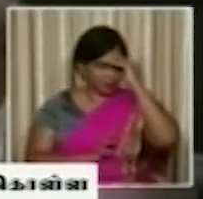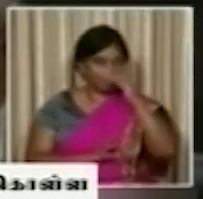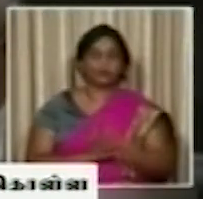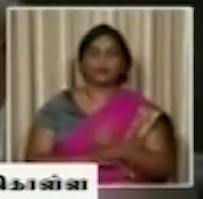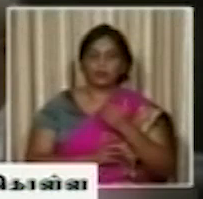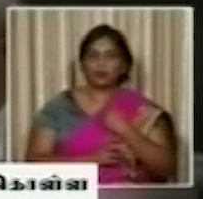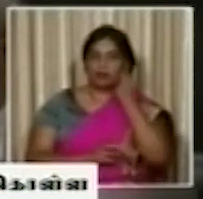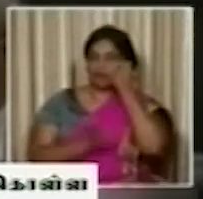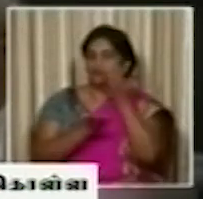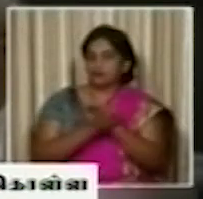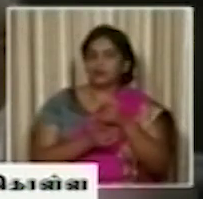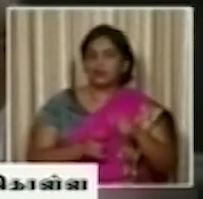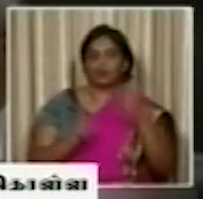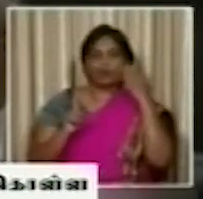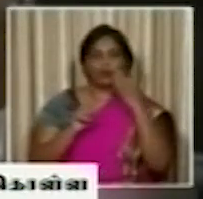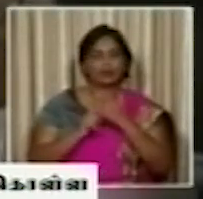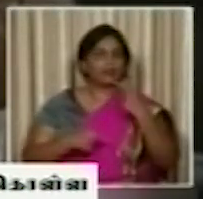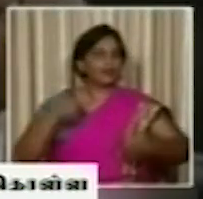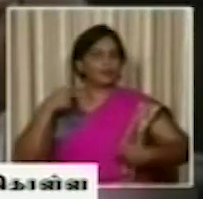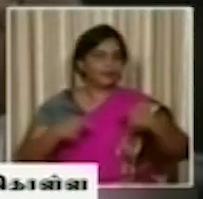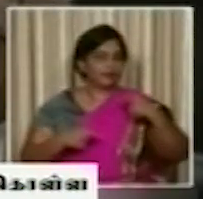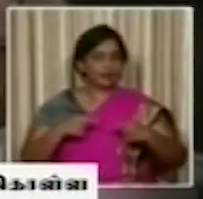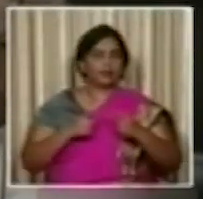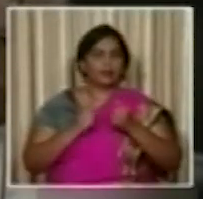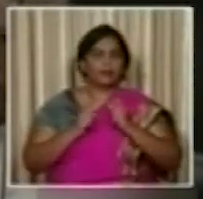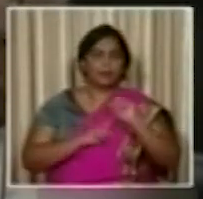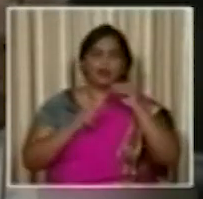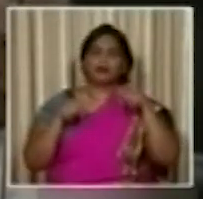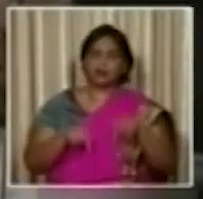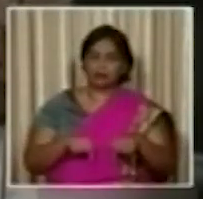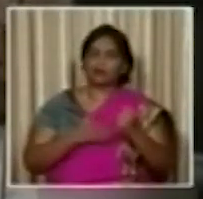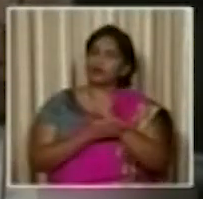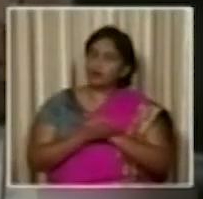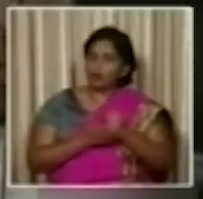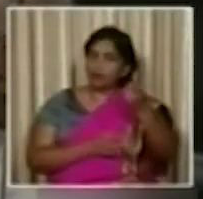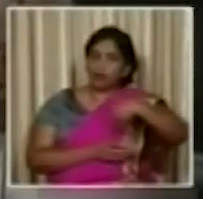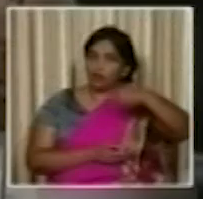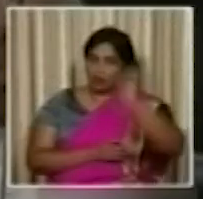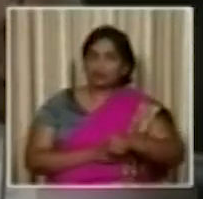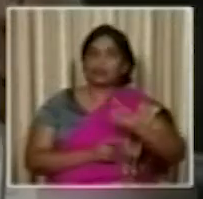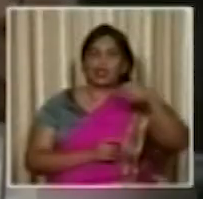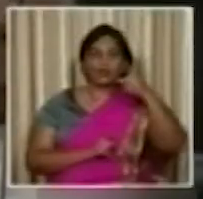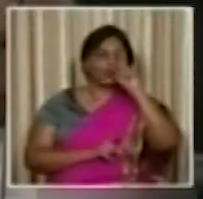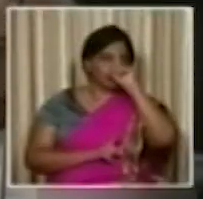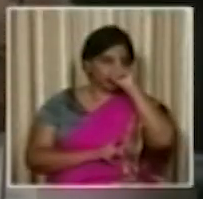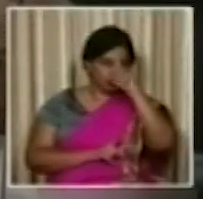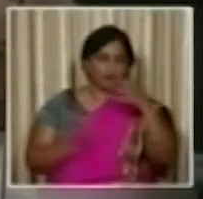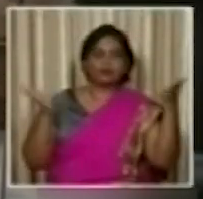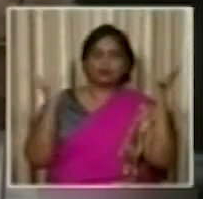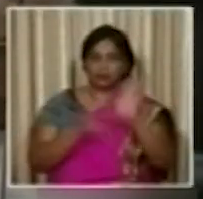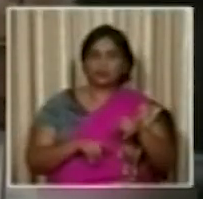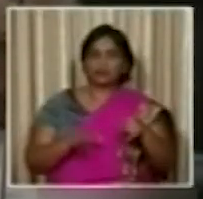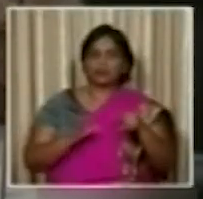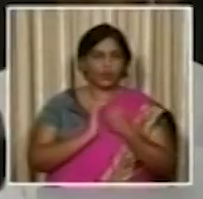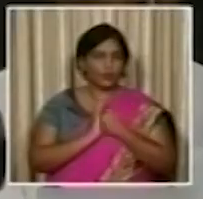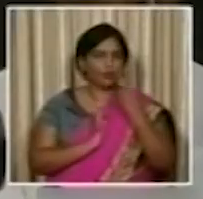මම යෝජනා කරන්නේ මේ පිළිබඳ විවාදයක් පාර්ලිමේන්තුවේ පවත්වන්න. සීල දෙනාම එකඟනම් එනසුමානේ හරි රැස් වෙලා අපිට මේ කාර්යය